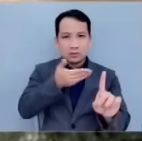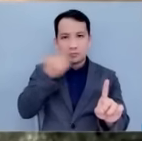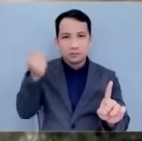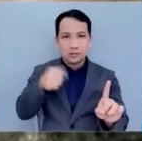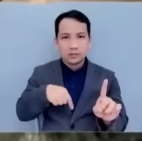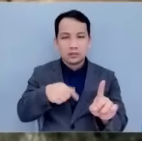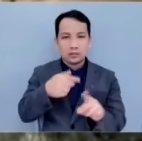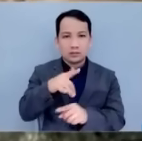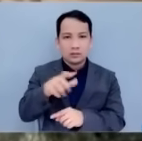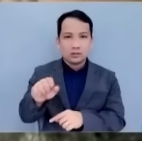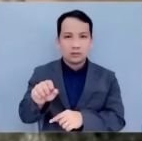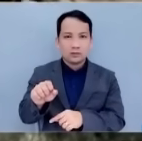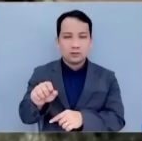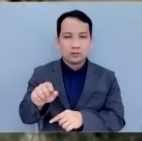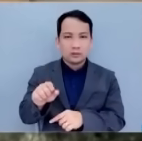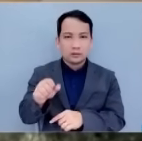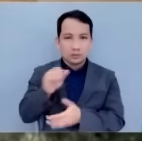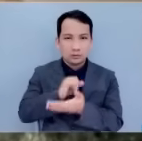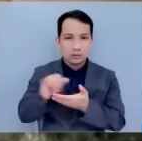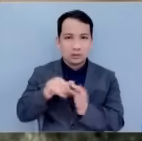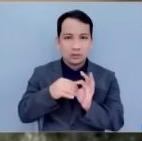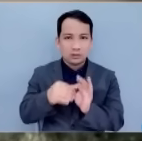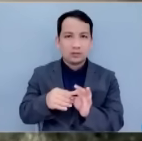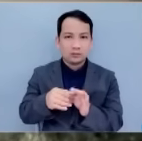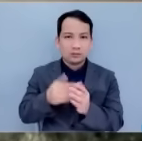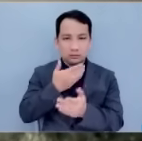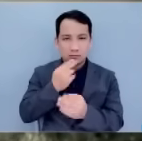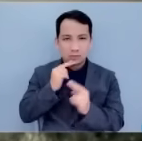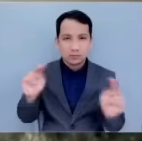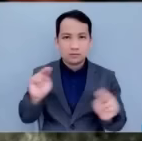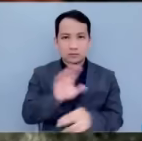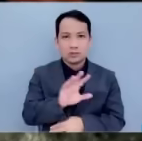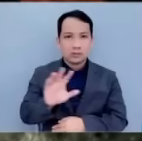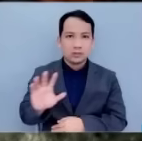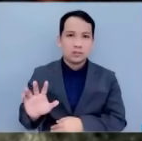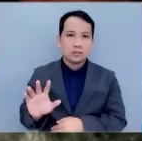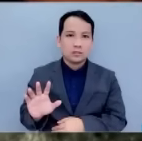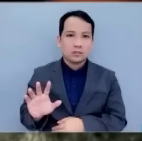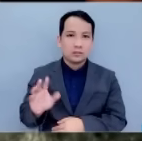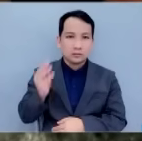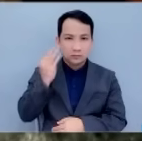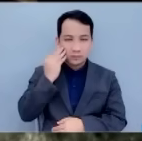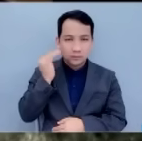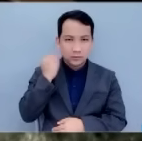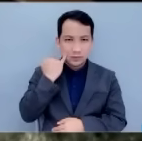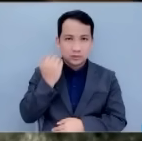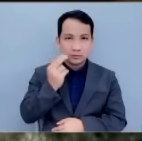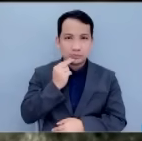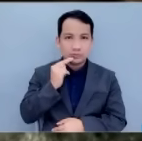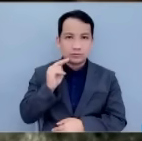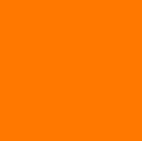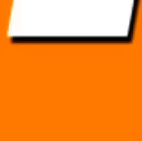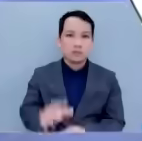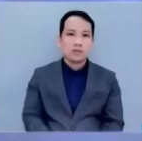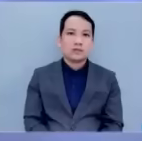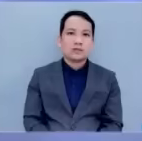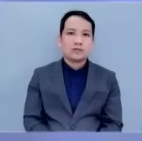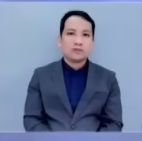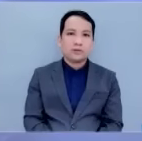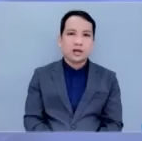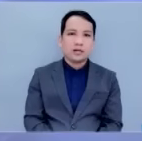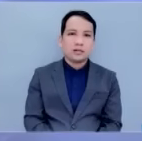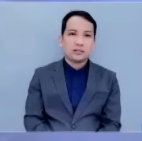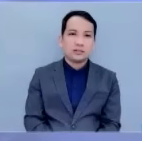ng industriya. Nagbabalita mula sa Frontline, MJ Marfori, News 5.